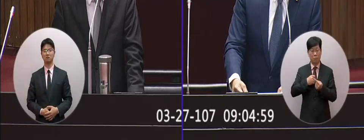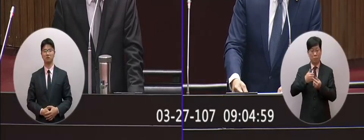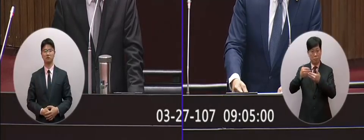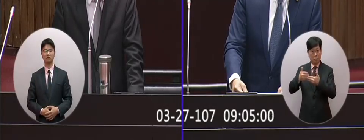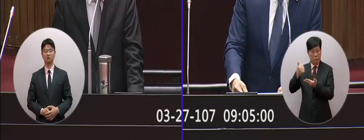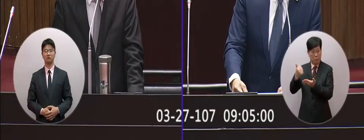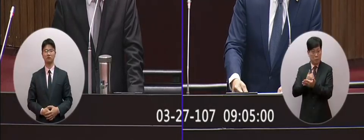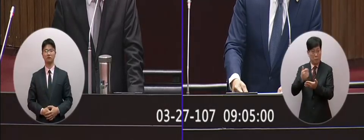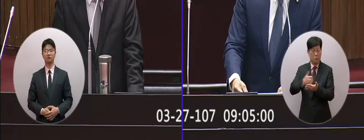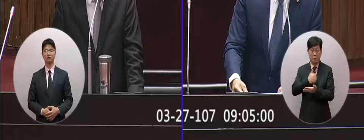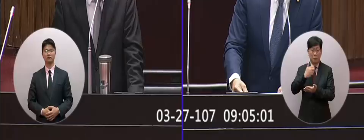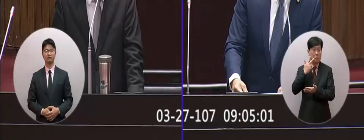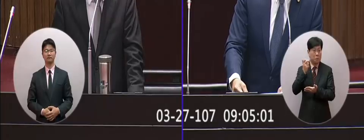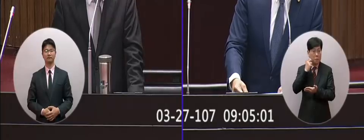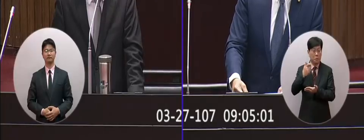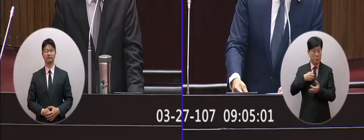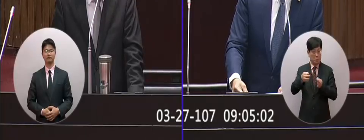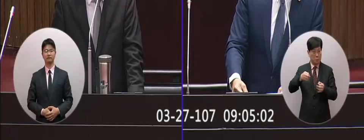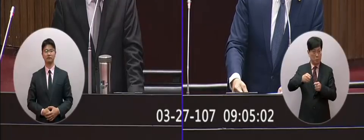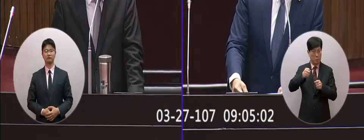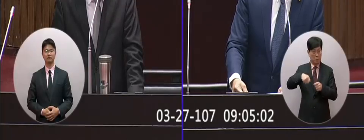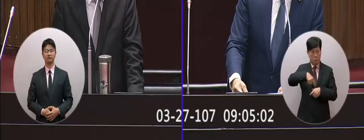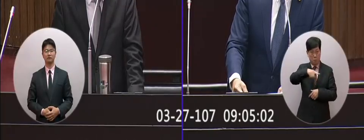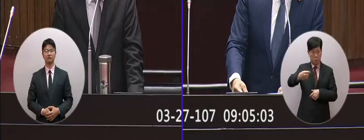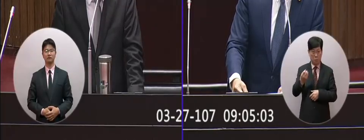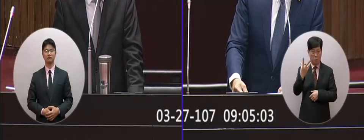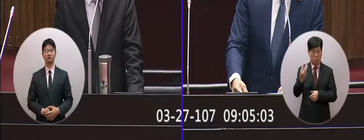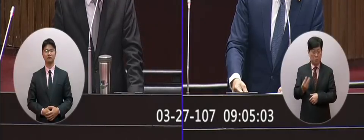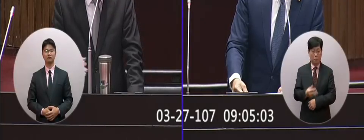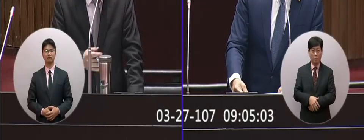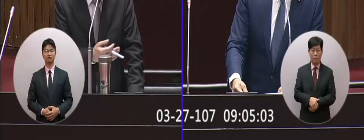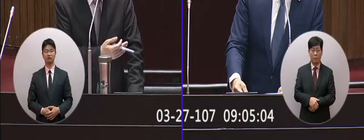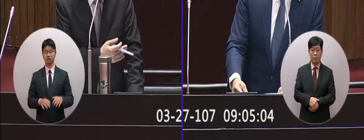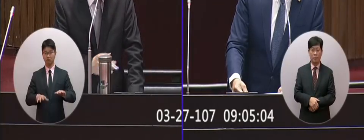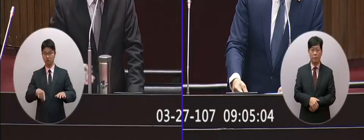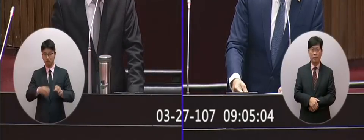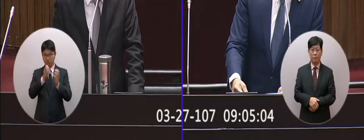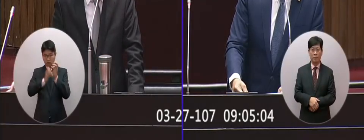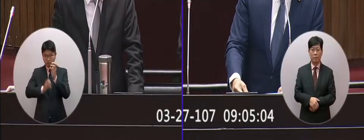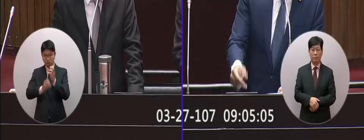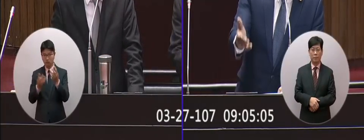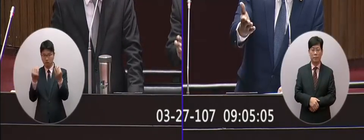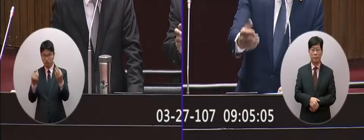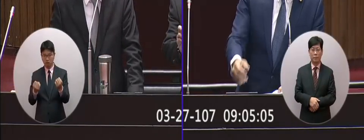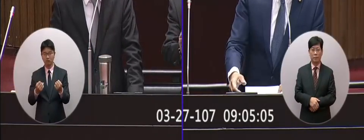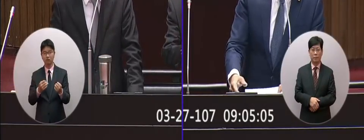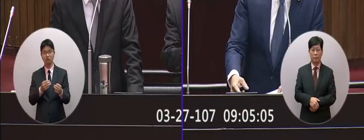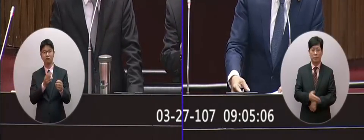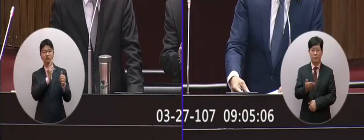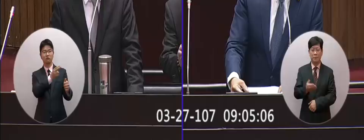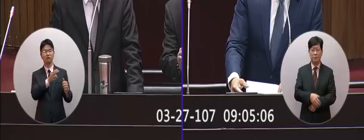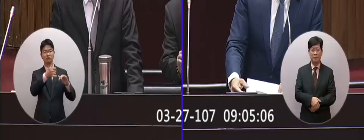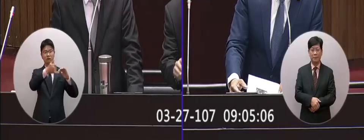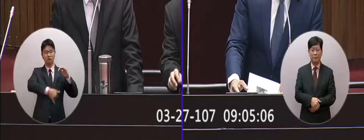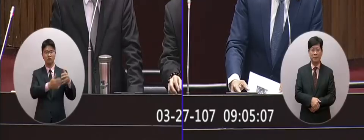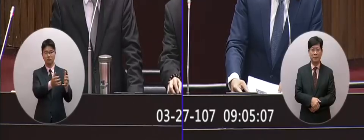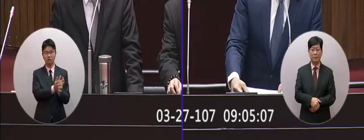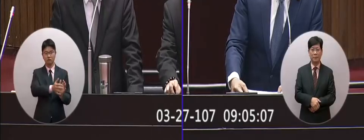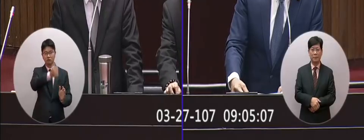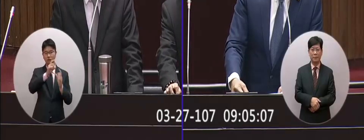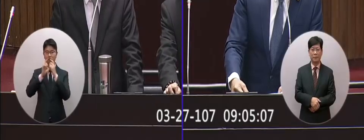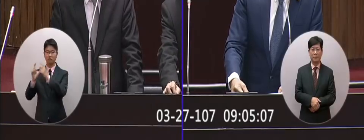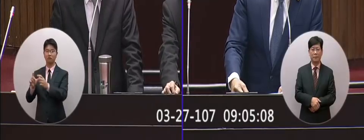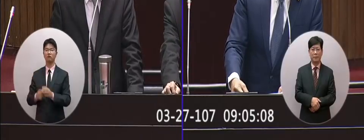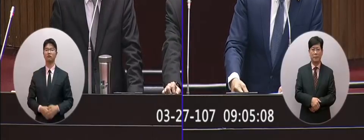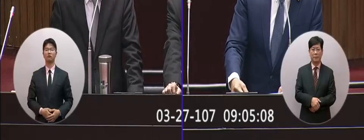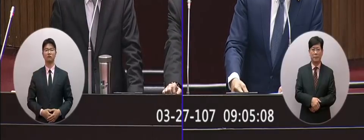国大陆原料的我们的钢铁业者算多吗？ 这部分详细的数字看沈部长跟你报告。 大概以目前